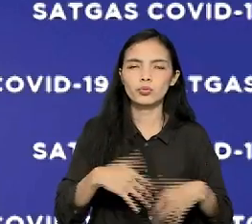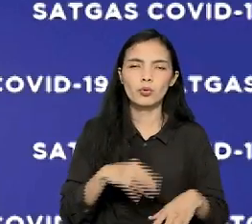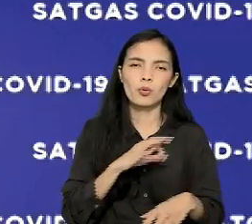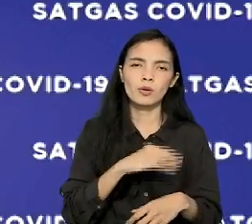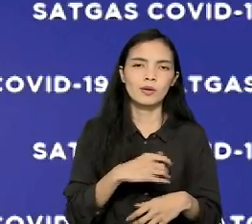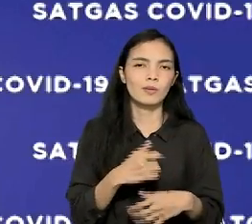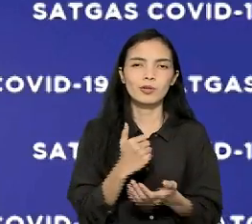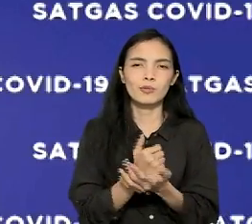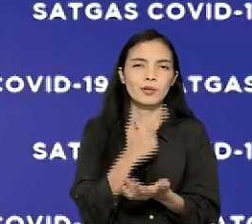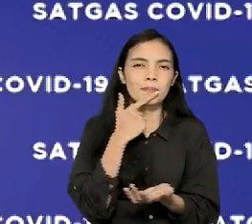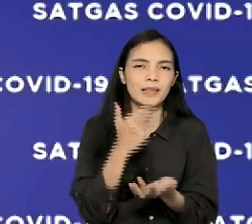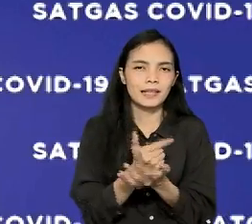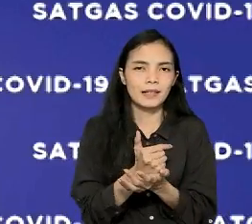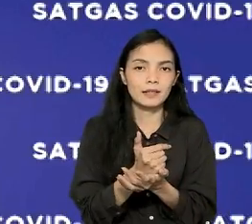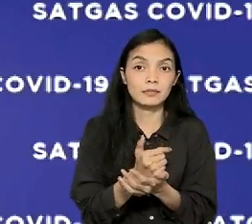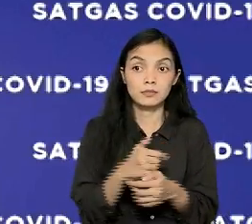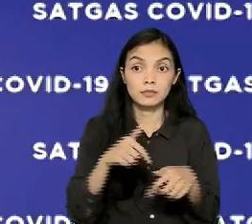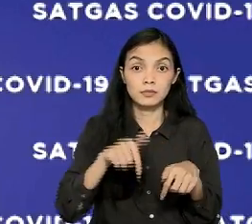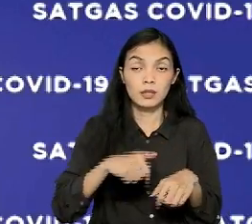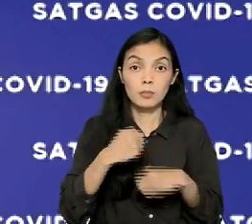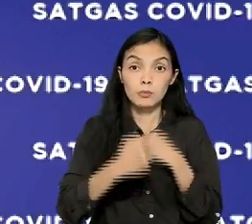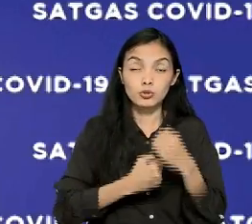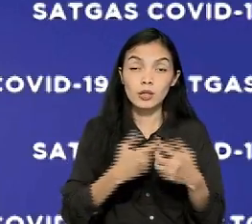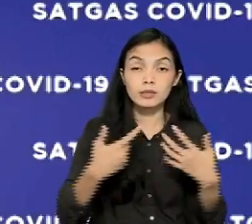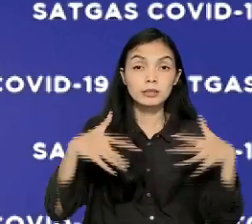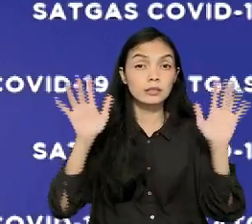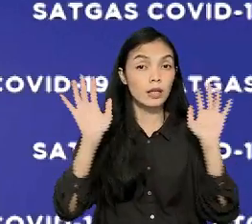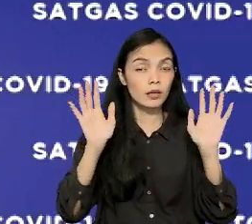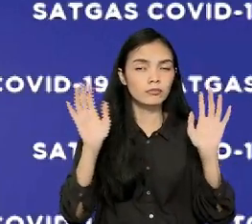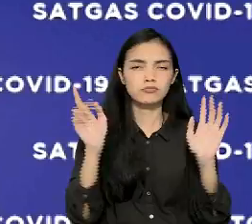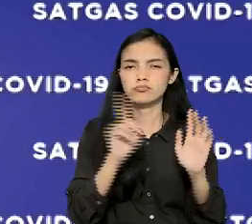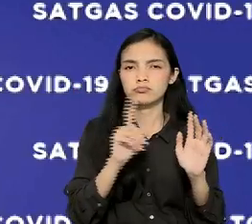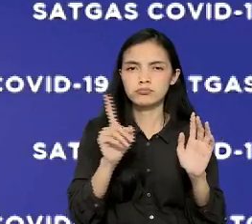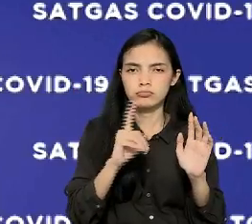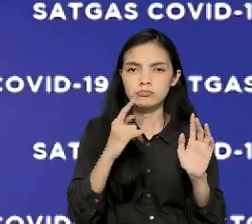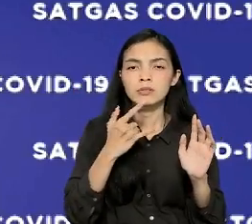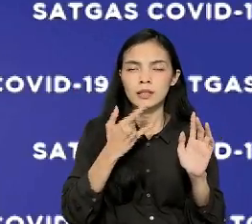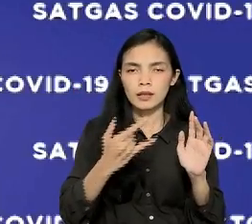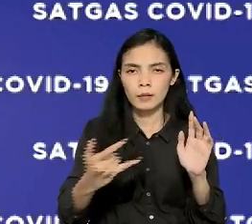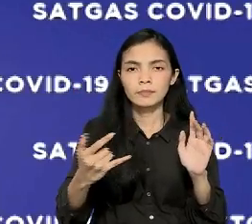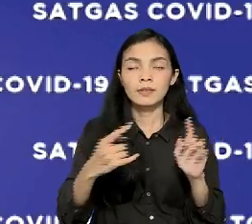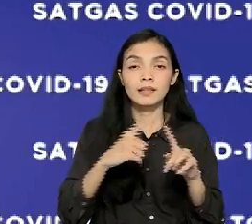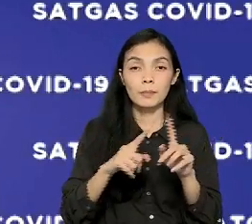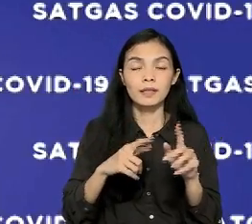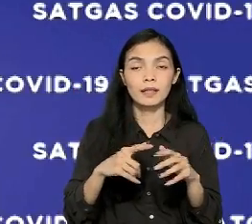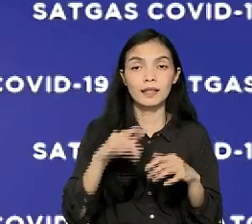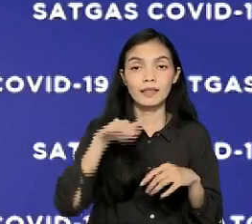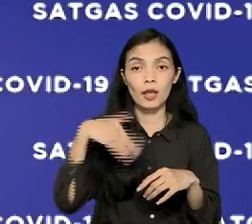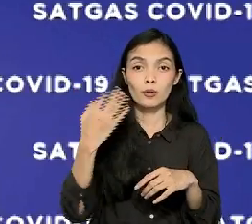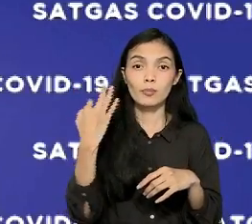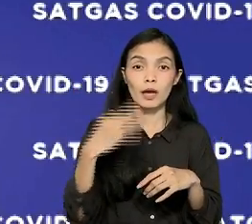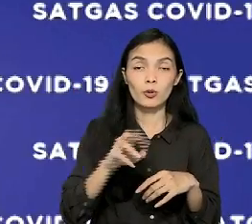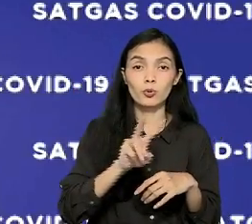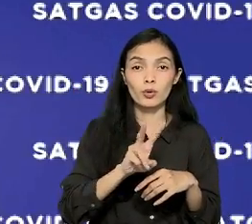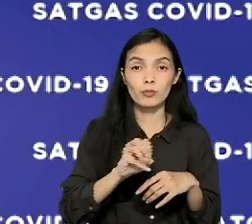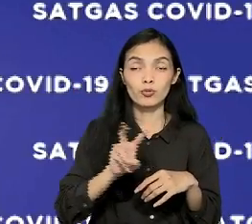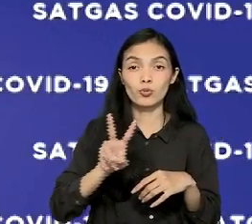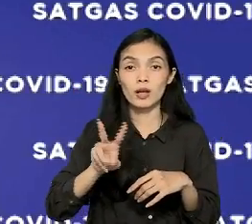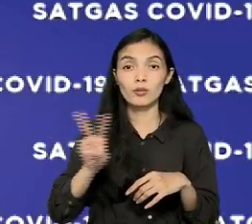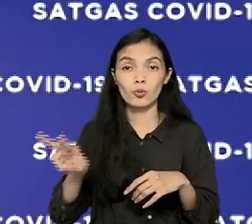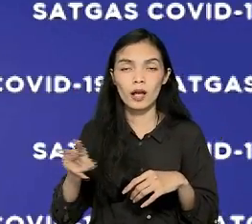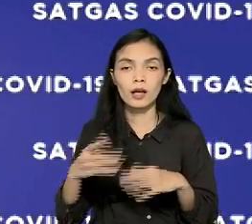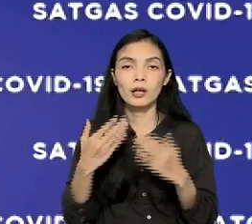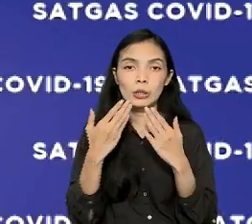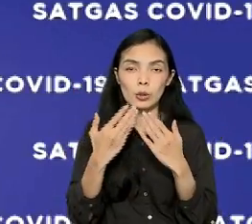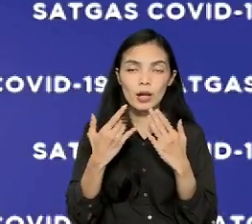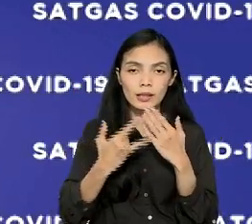berarti. Perjuangan kita belumlah berakhir, namun hendaknya kita menyambut tahun baru 2022